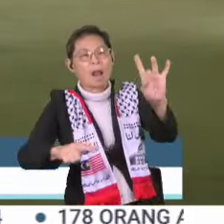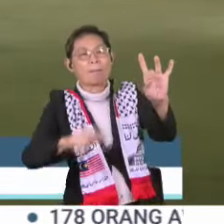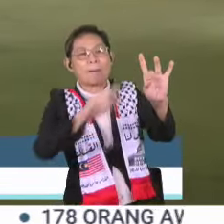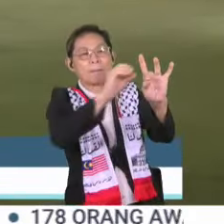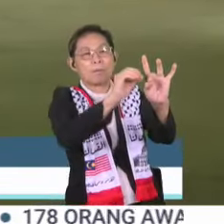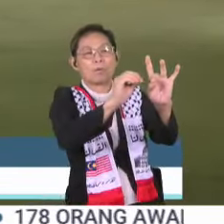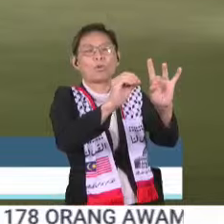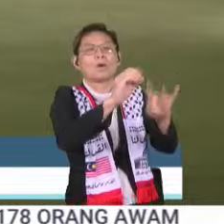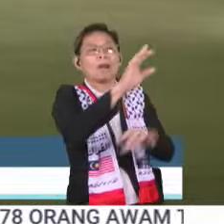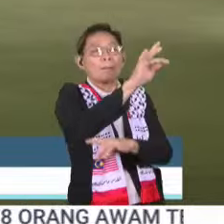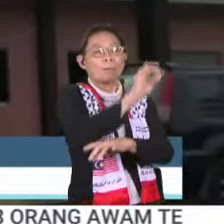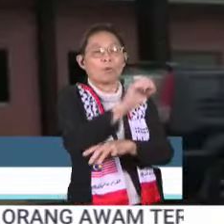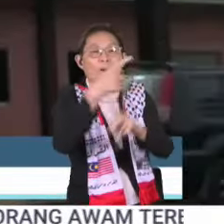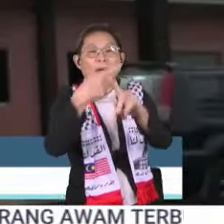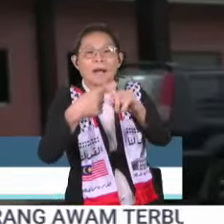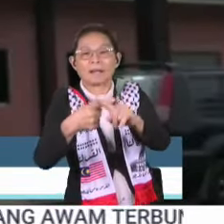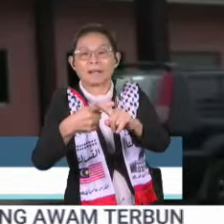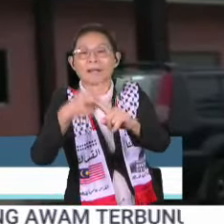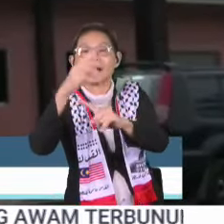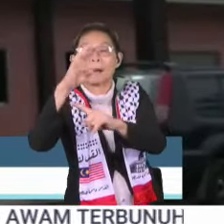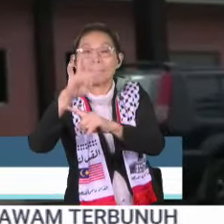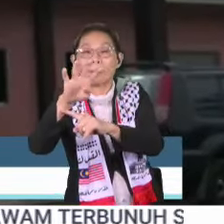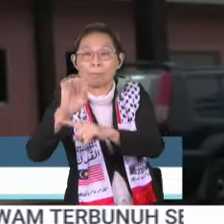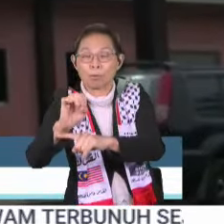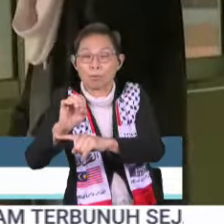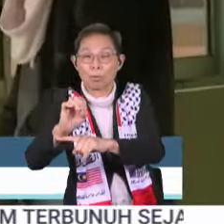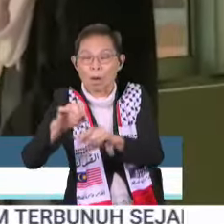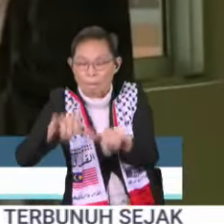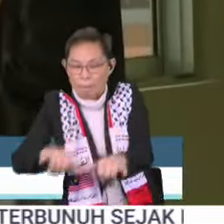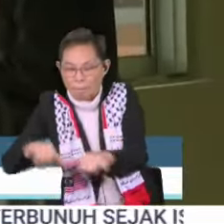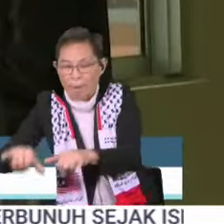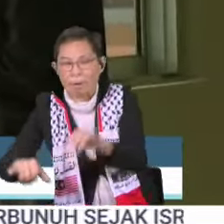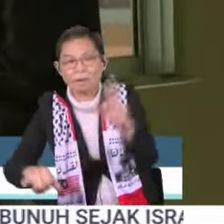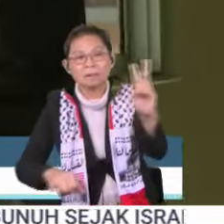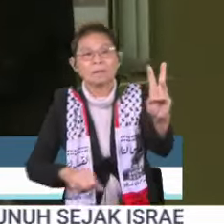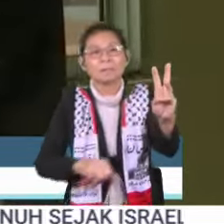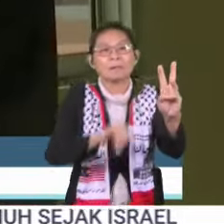x 25 kaki persegi ini dibina dengan kos mencecah